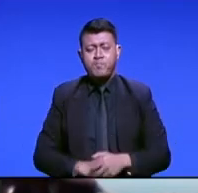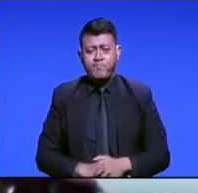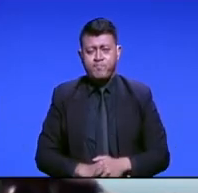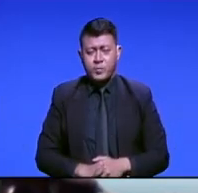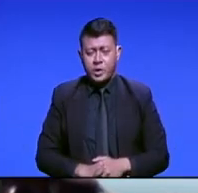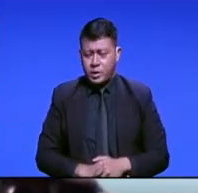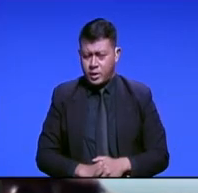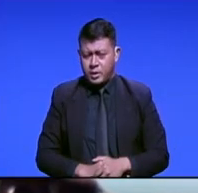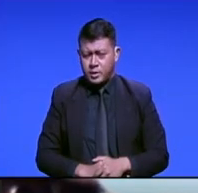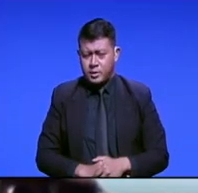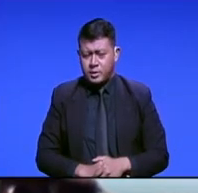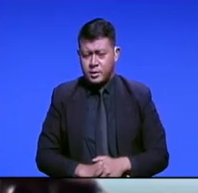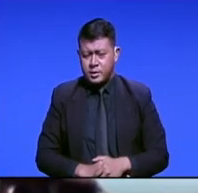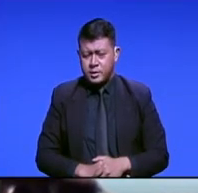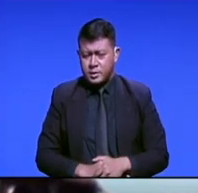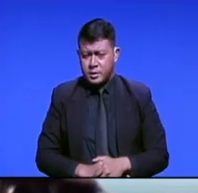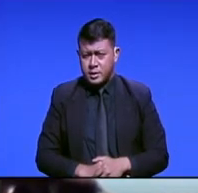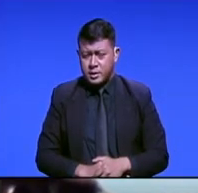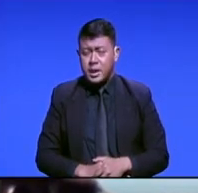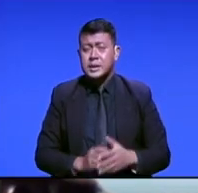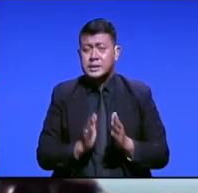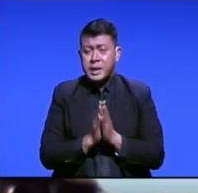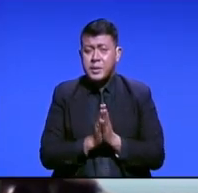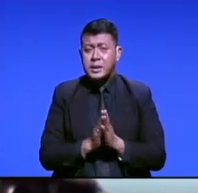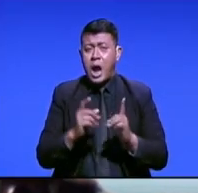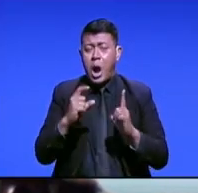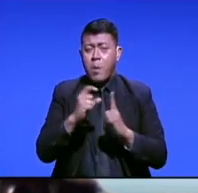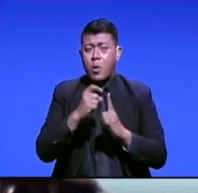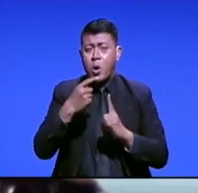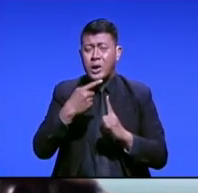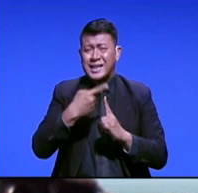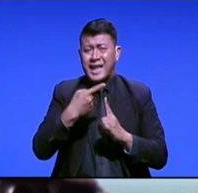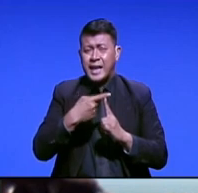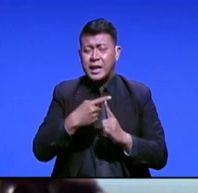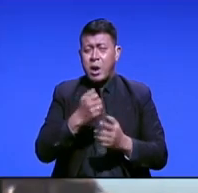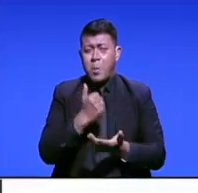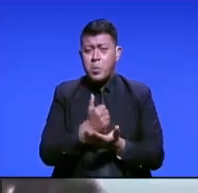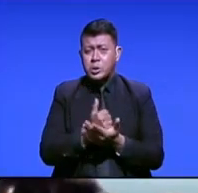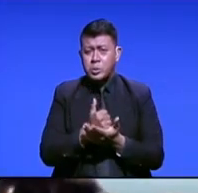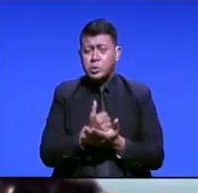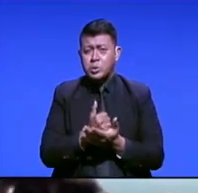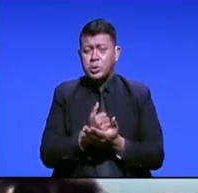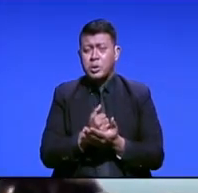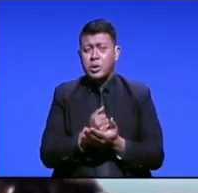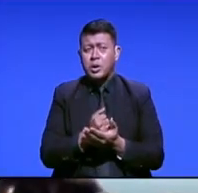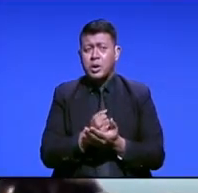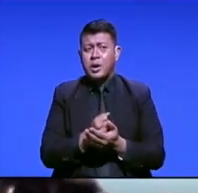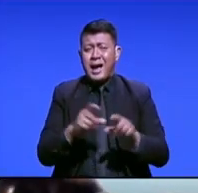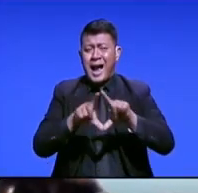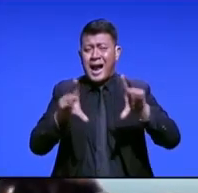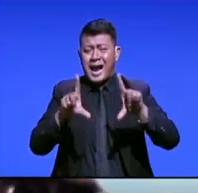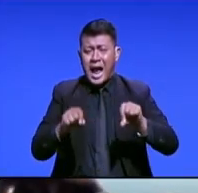Pendidikan vokasi, SMK, politeknik betul-betul harus tereksekusi di lapangan. Kartu prakerja,